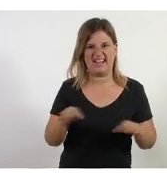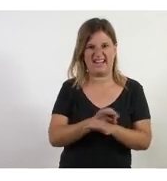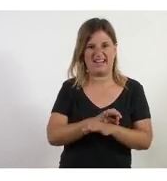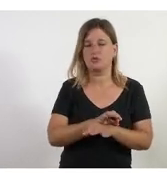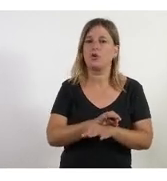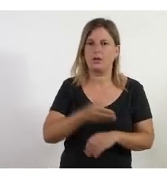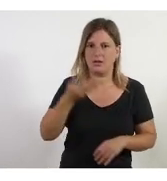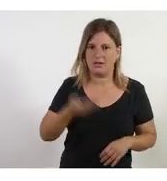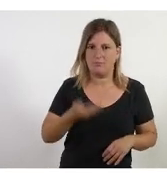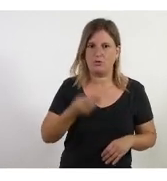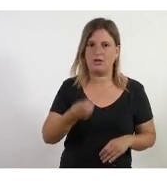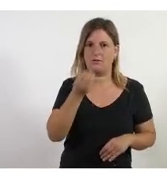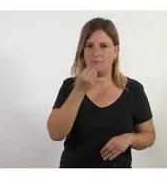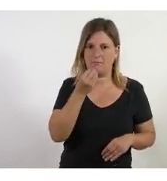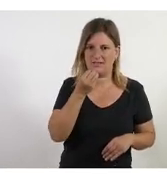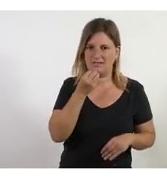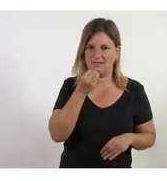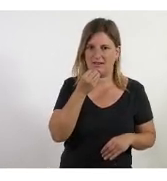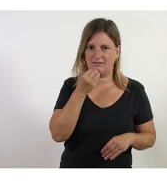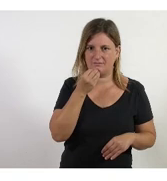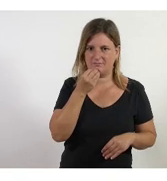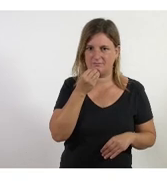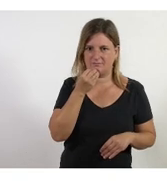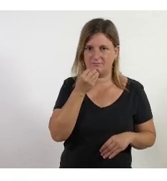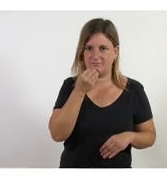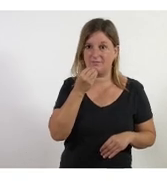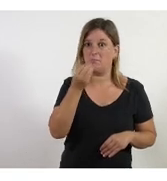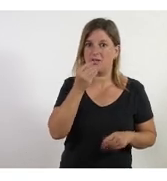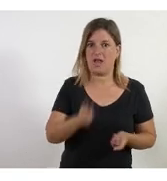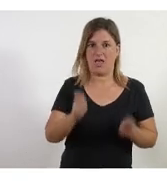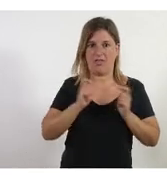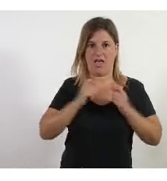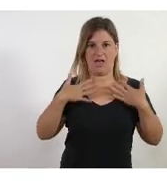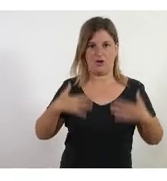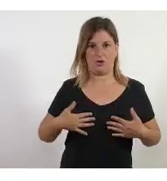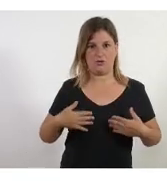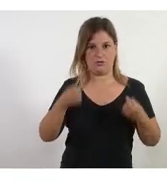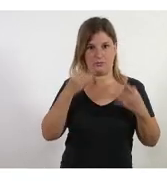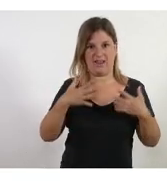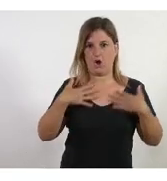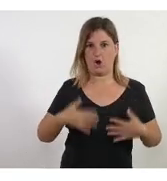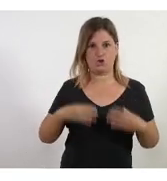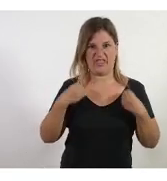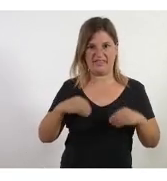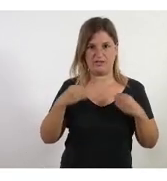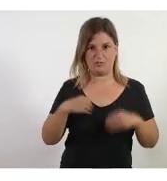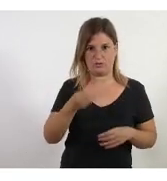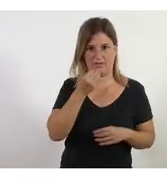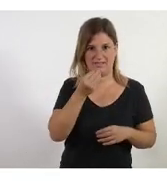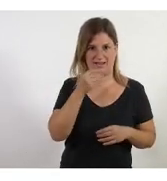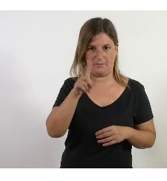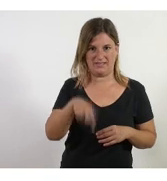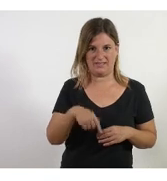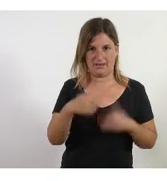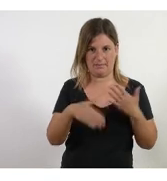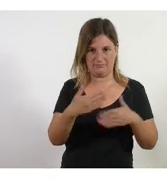cosa tan important com és el menjar. Estic nutrint el meu cos. I a més, li dic, Cros, disfruta d'aquests aliments, bé, sí, tot el rotllo,